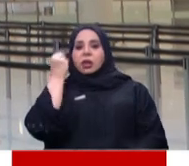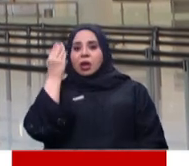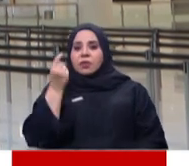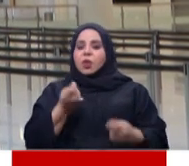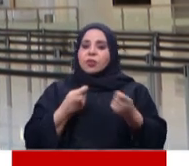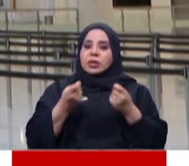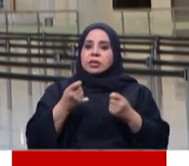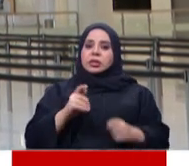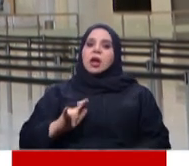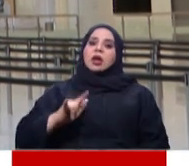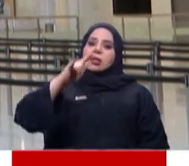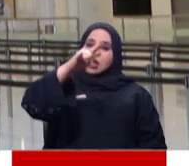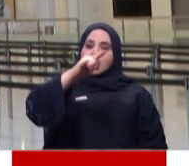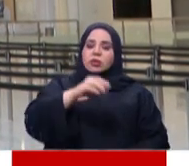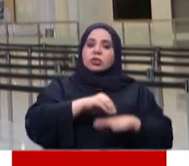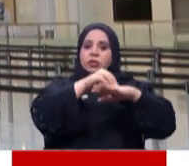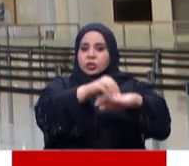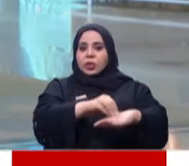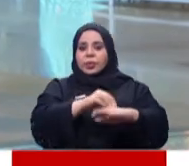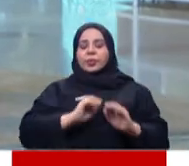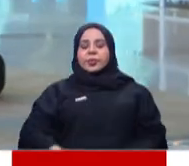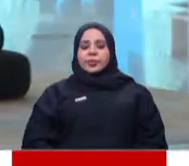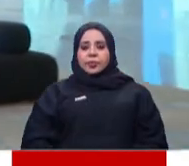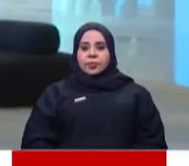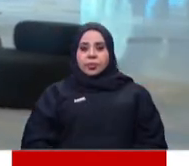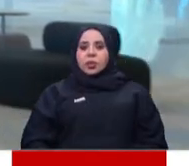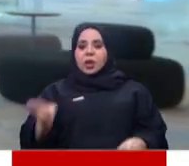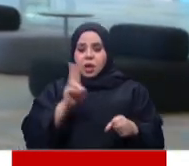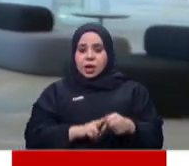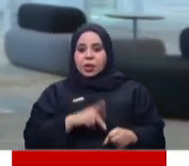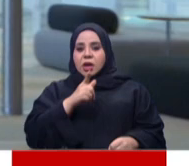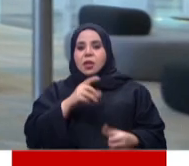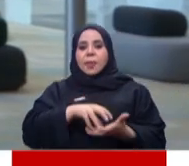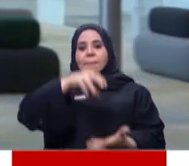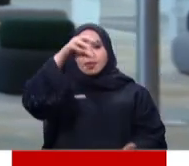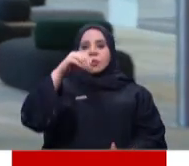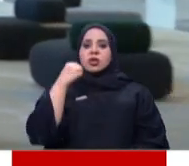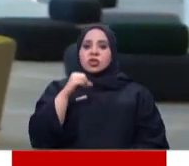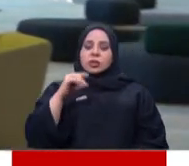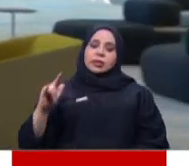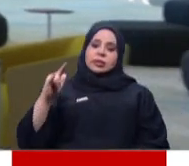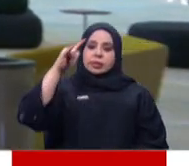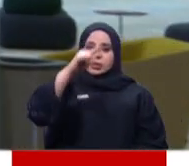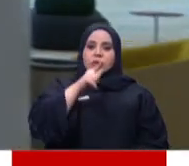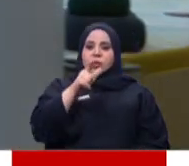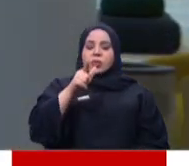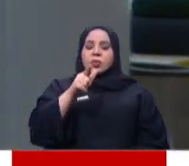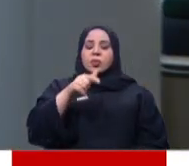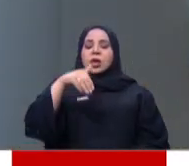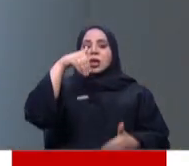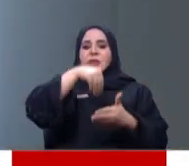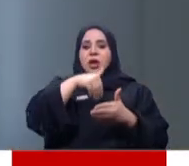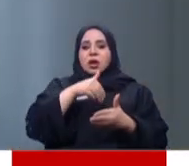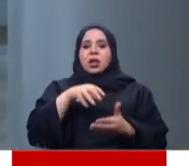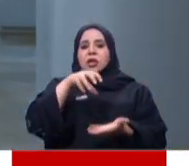والنقل الجوي على صعيد المنطقة بأكملها. ويمثل مبنى المسافرين الجديد درة البرنامج الضخم